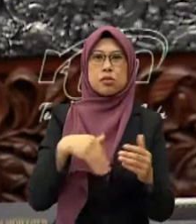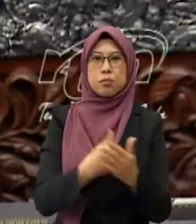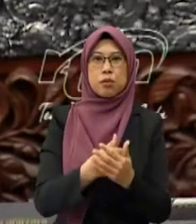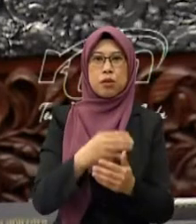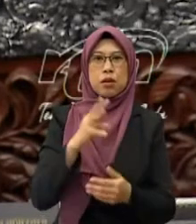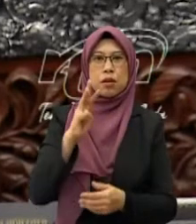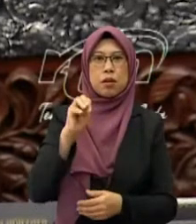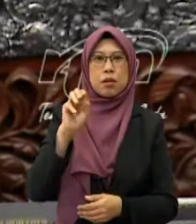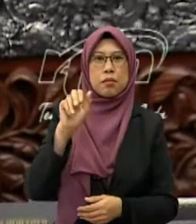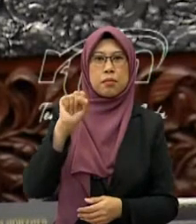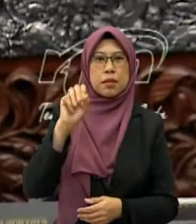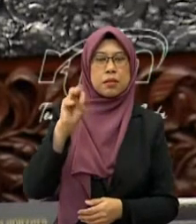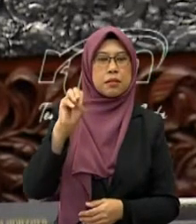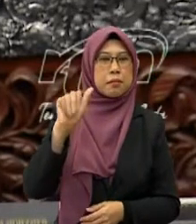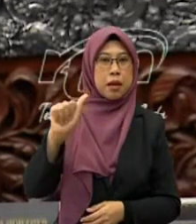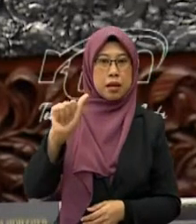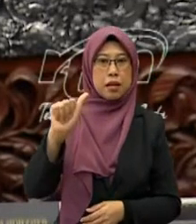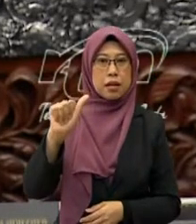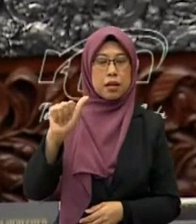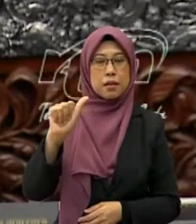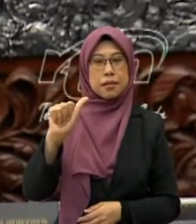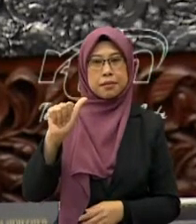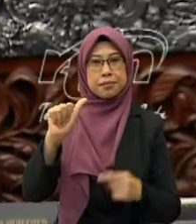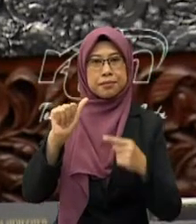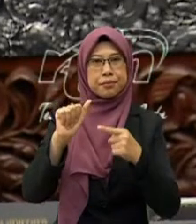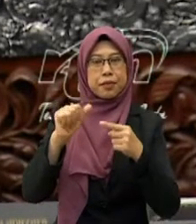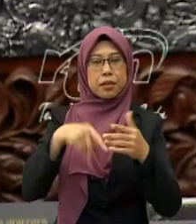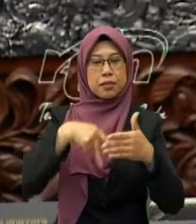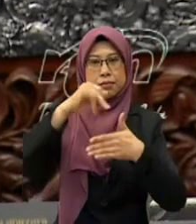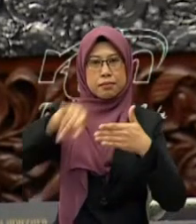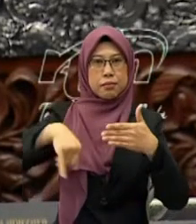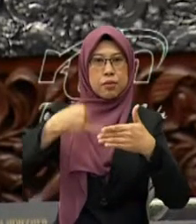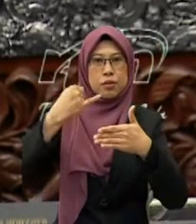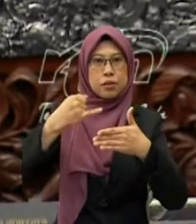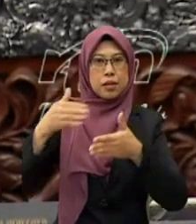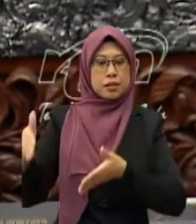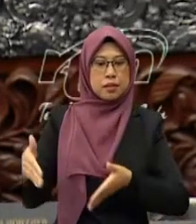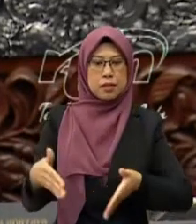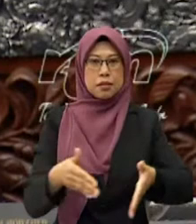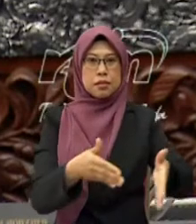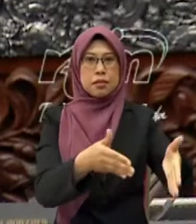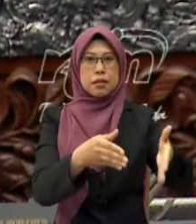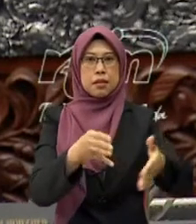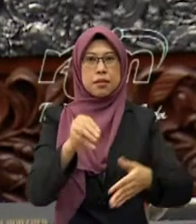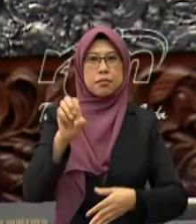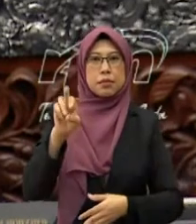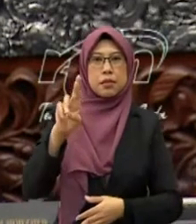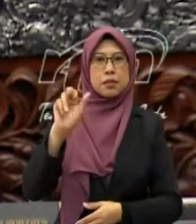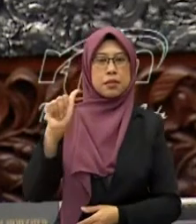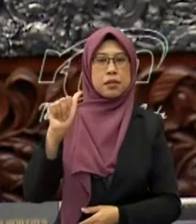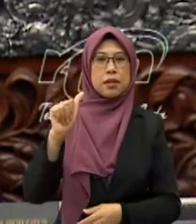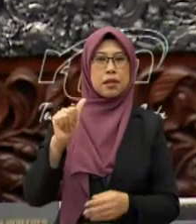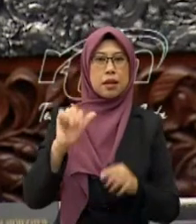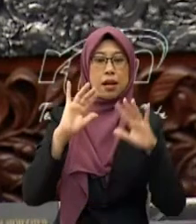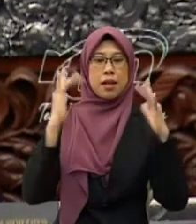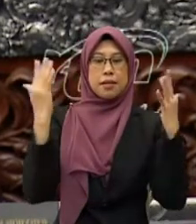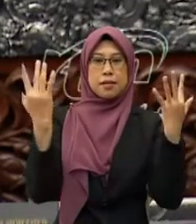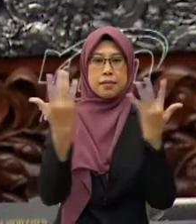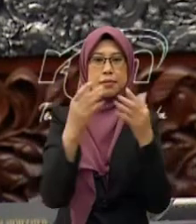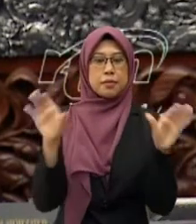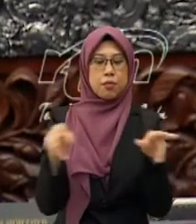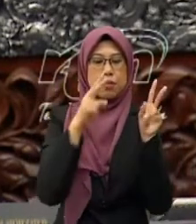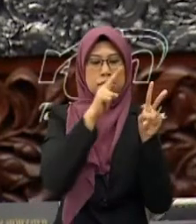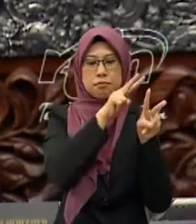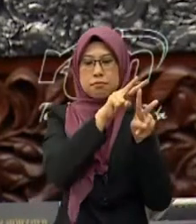merupakan satu Project saliran mesra alam yang kita buat mantauan